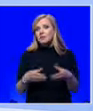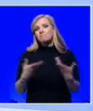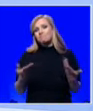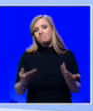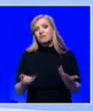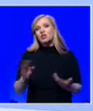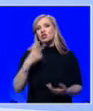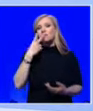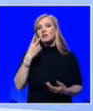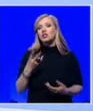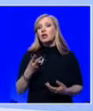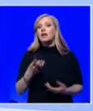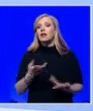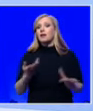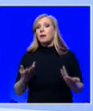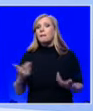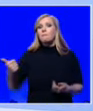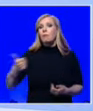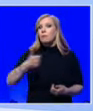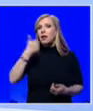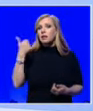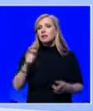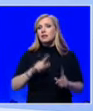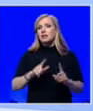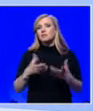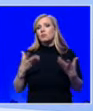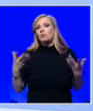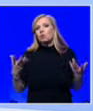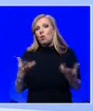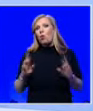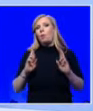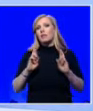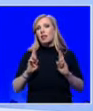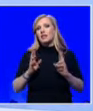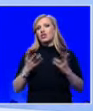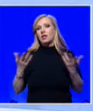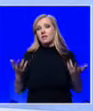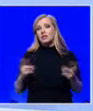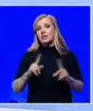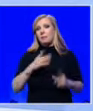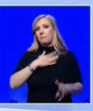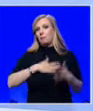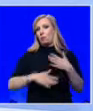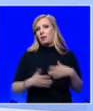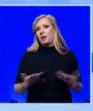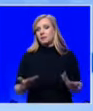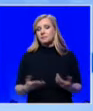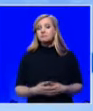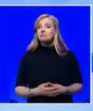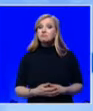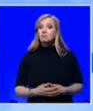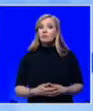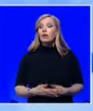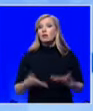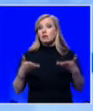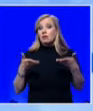че формулата на победата не е много така обнадеждаваща и не е много приятна. В политически тупик